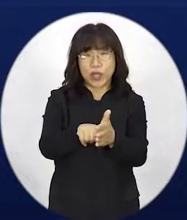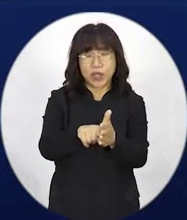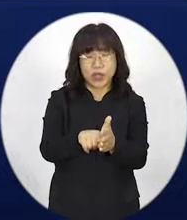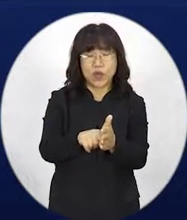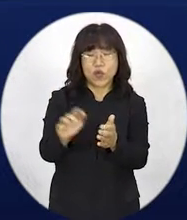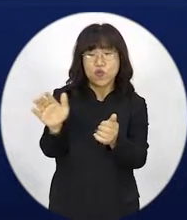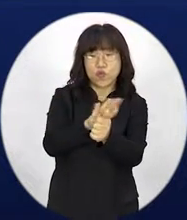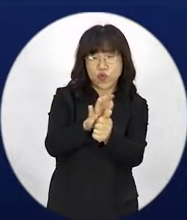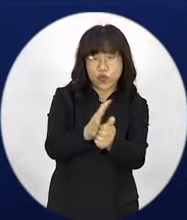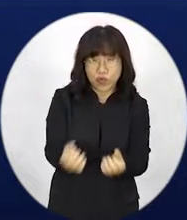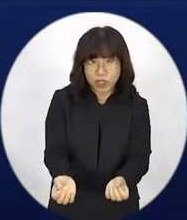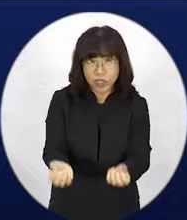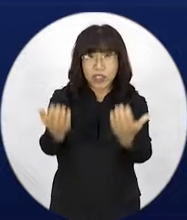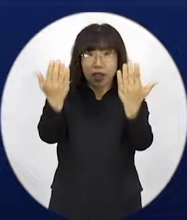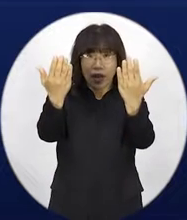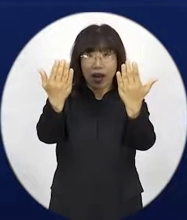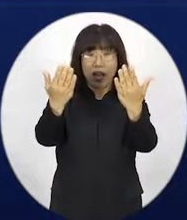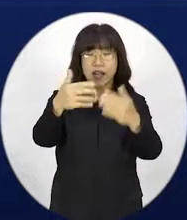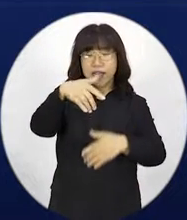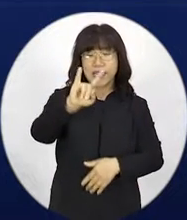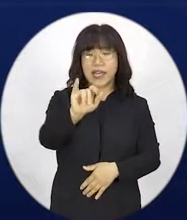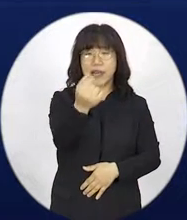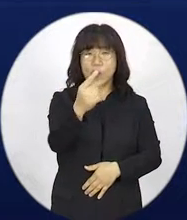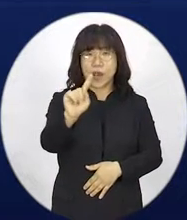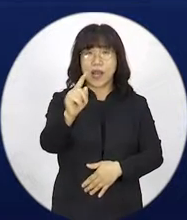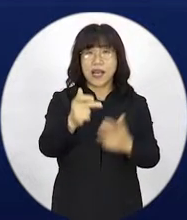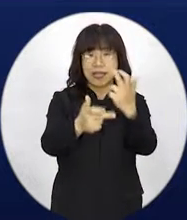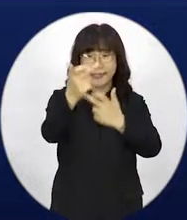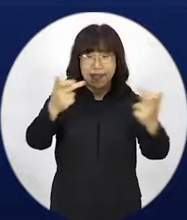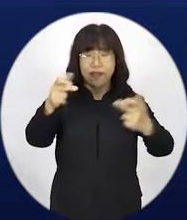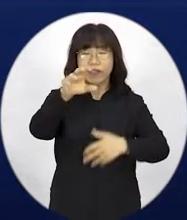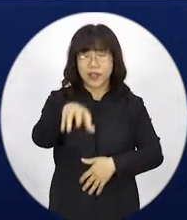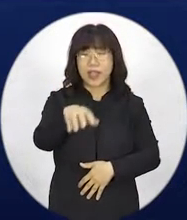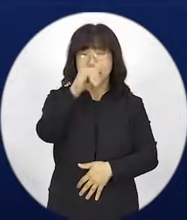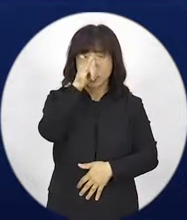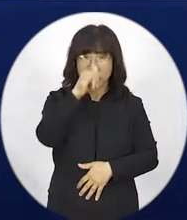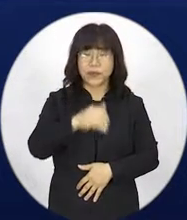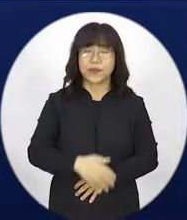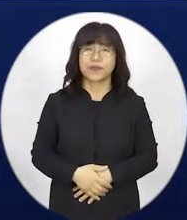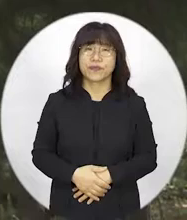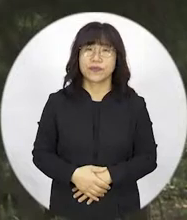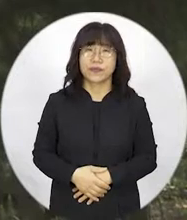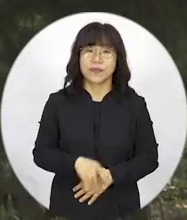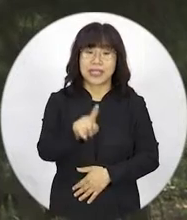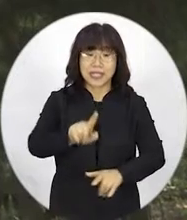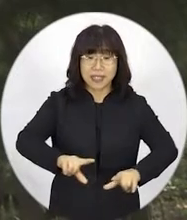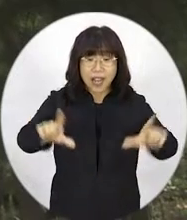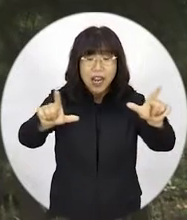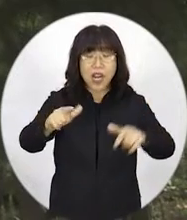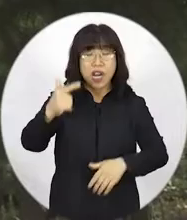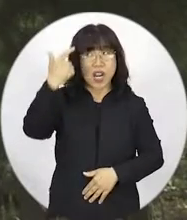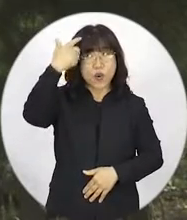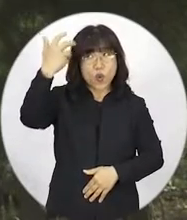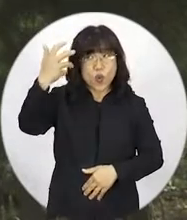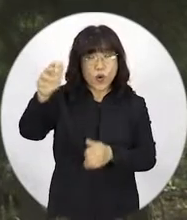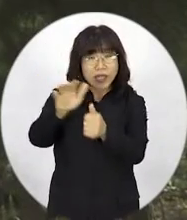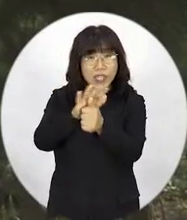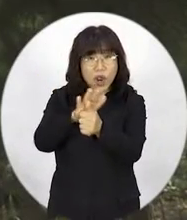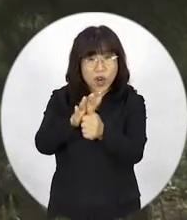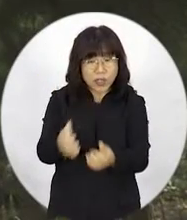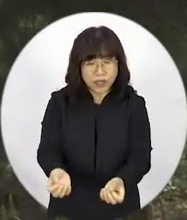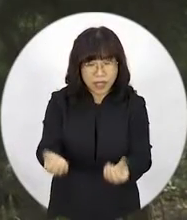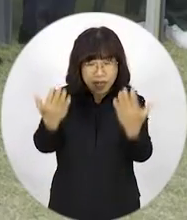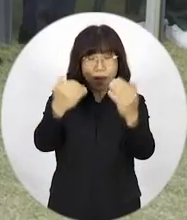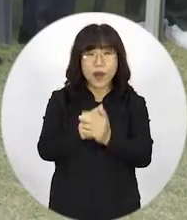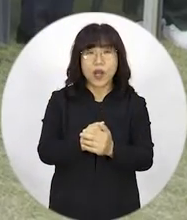위령제가 지난 16일 개화산 충혼 위령탑 앞에서 열렸습니다. 이날 열린 위령제에는